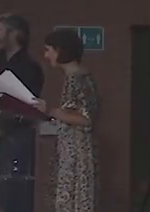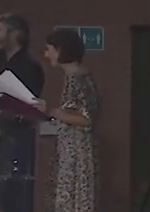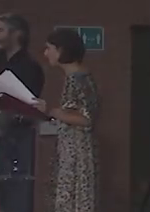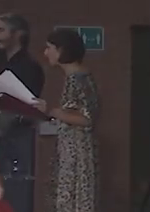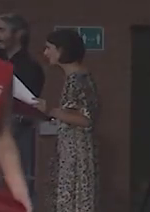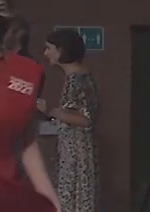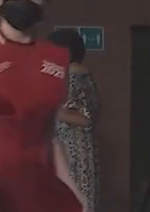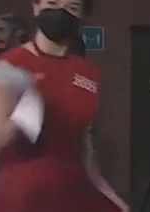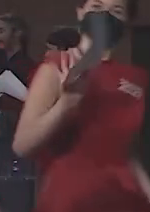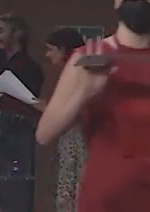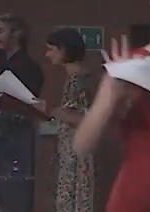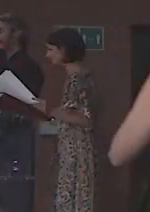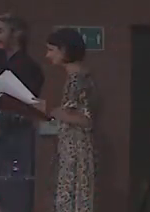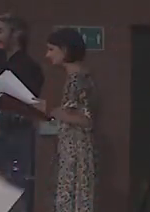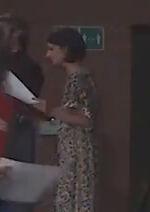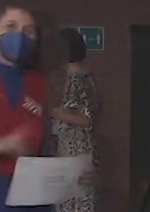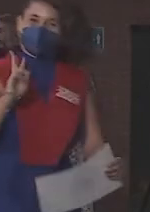Ferran Aro Gironès.